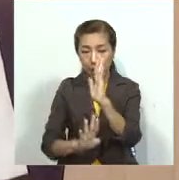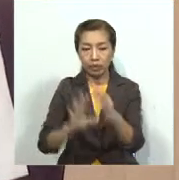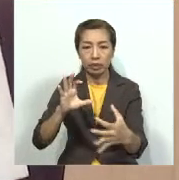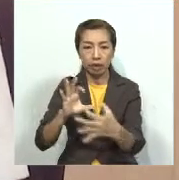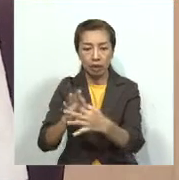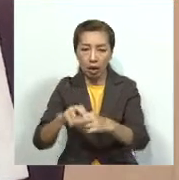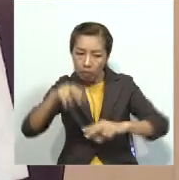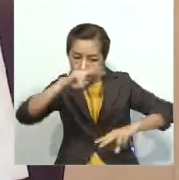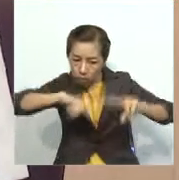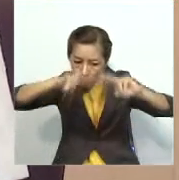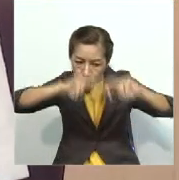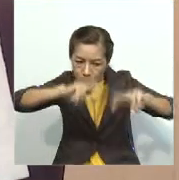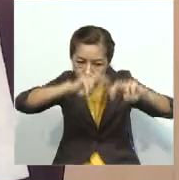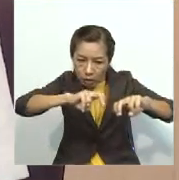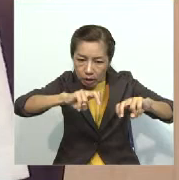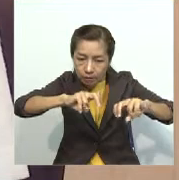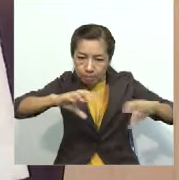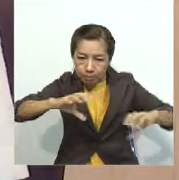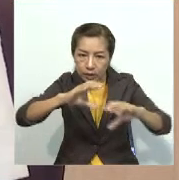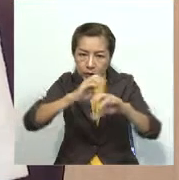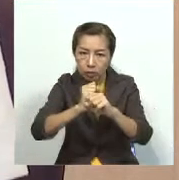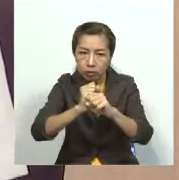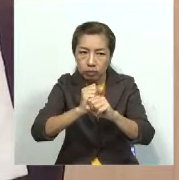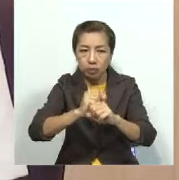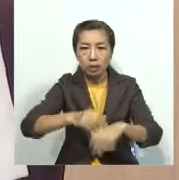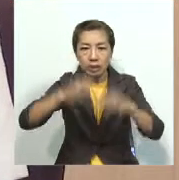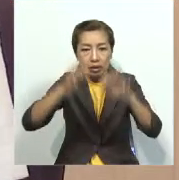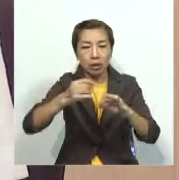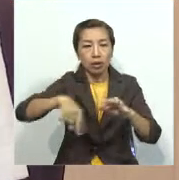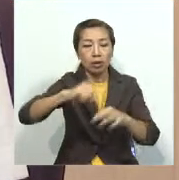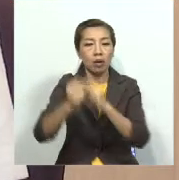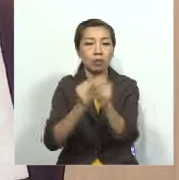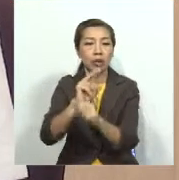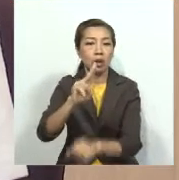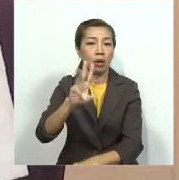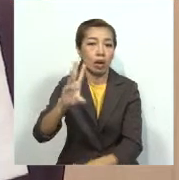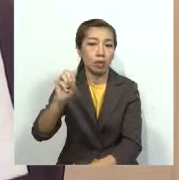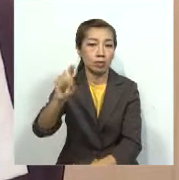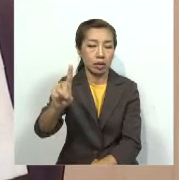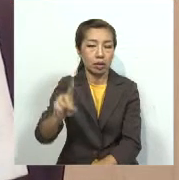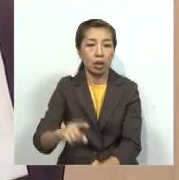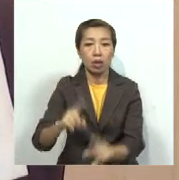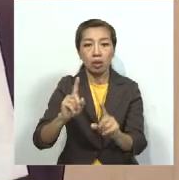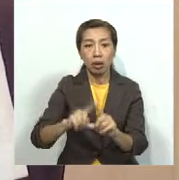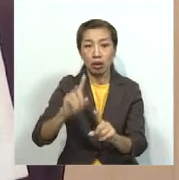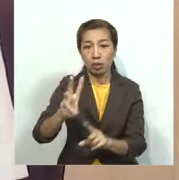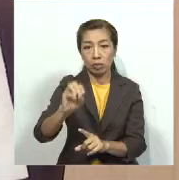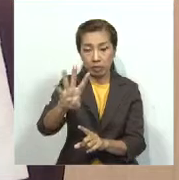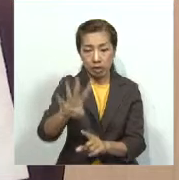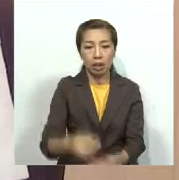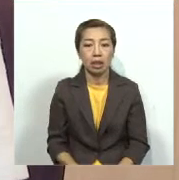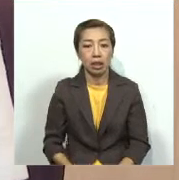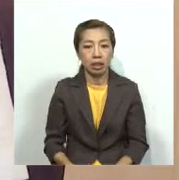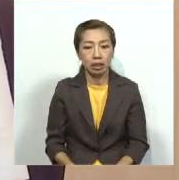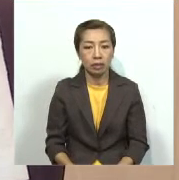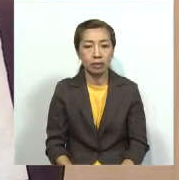การสืบสวนไต่สวนและการวินิจฉัยชี้ขาดพ.ศ.2561ข้อ64และให้ดำเนินการไต่สวนให้สิ้นกระแส